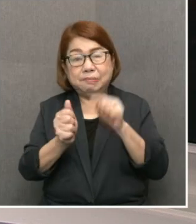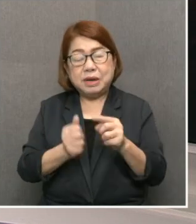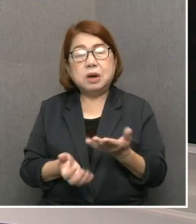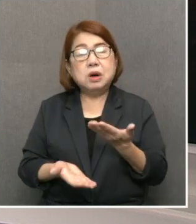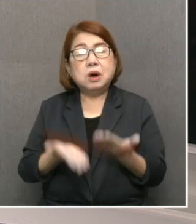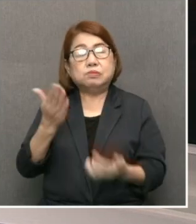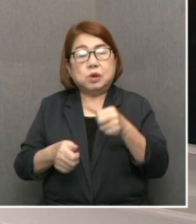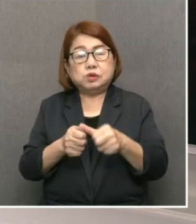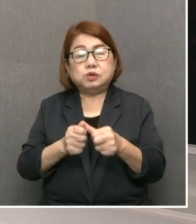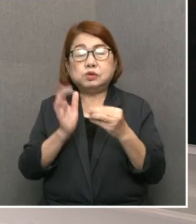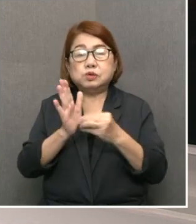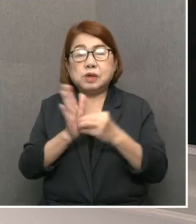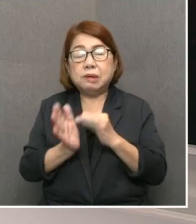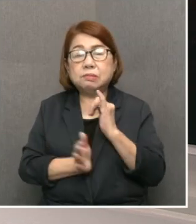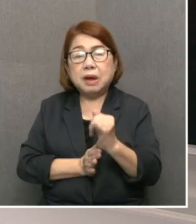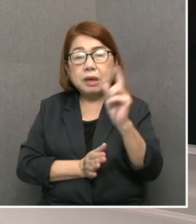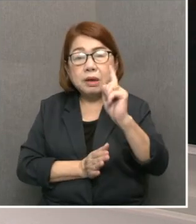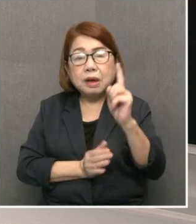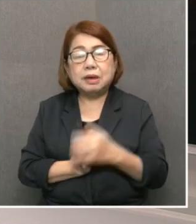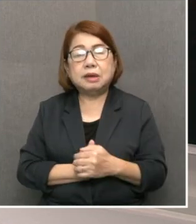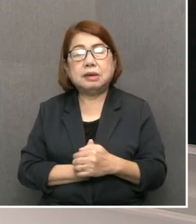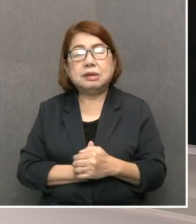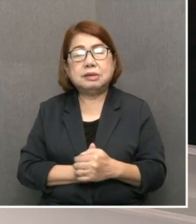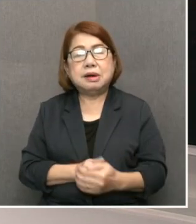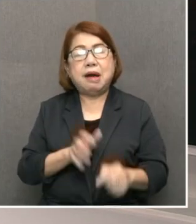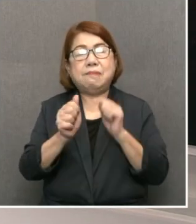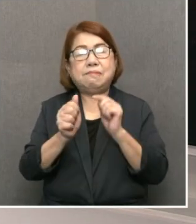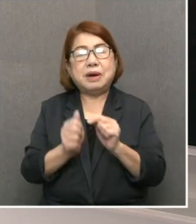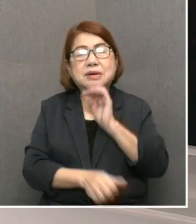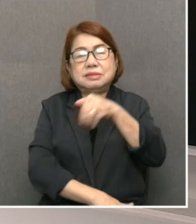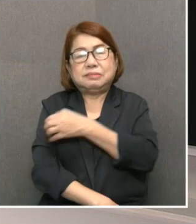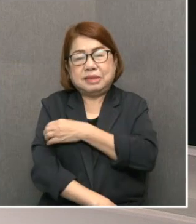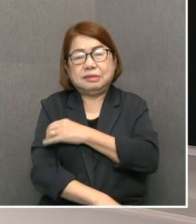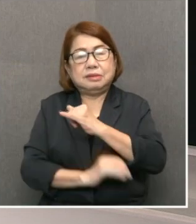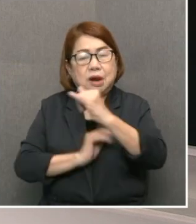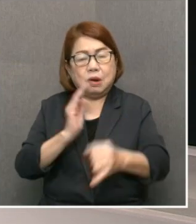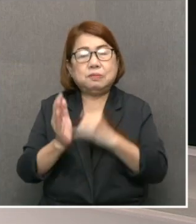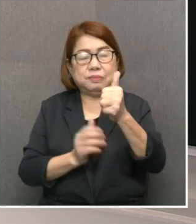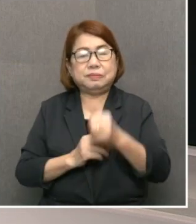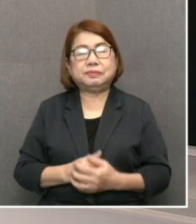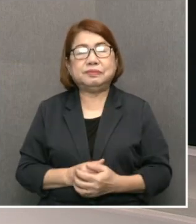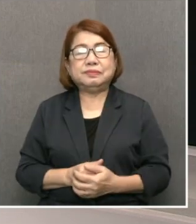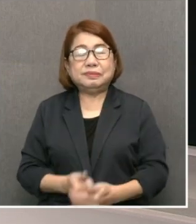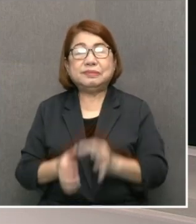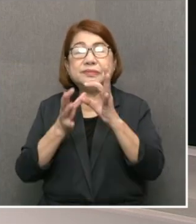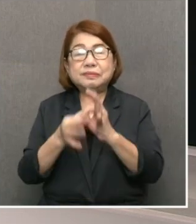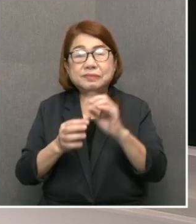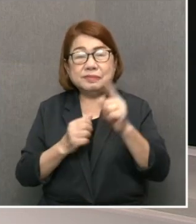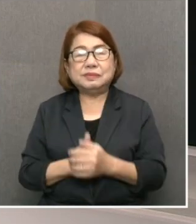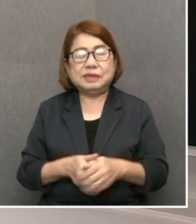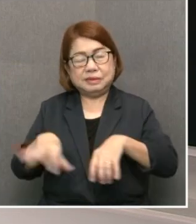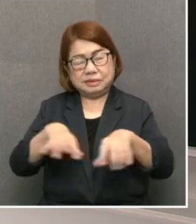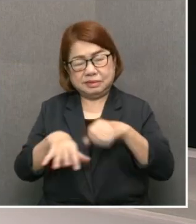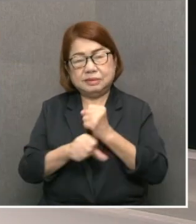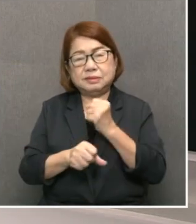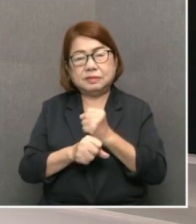ครก็สามารถเข้าไปได้ที่สำนักงานเขตทั่วประเทศค่ะนี่ก็เป็นความคืบหน้าล่าสุดนะคะเกี่ยวกับเรื่องของการที่จะดำเนินการในเ